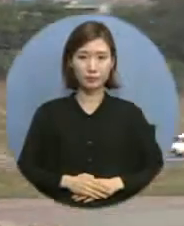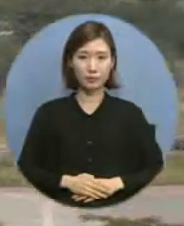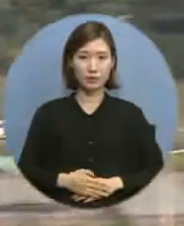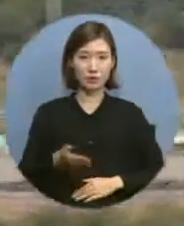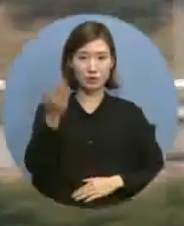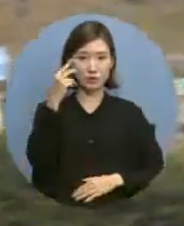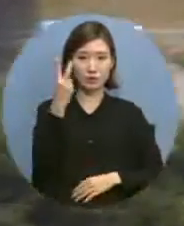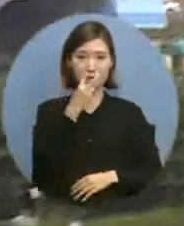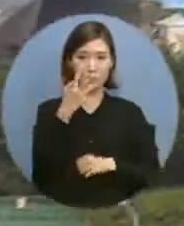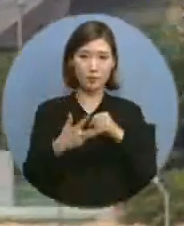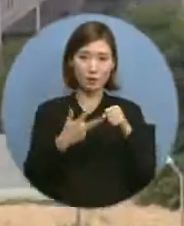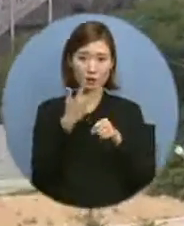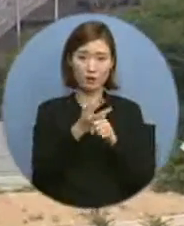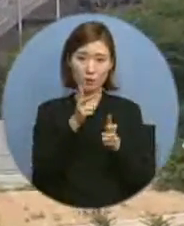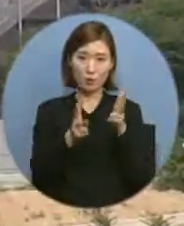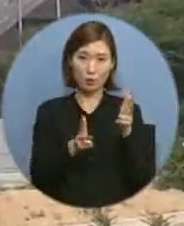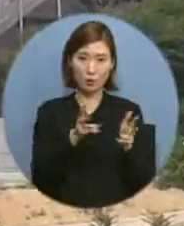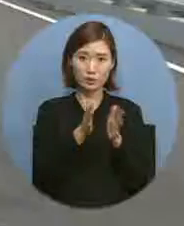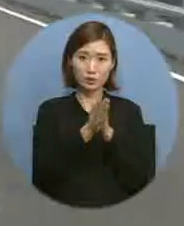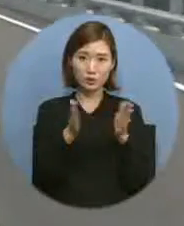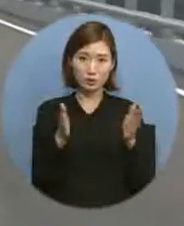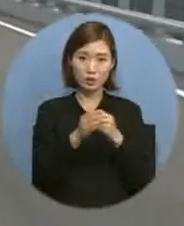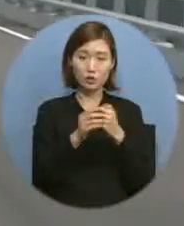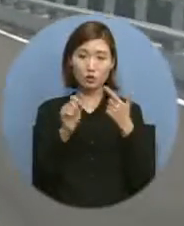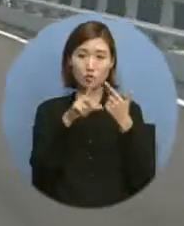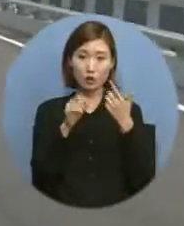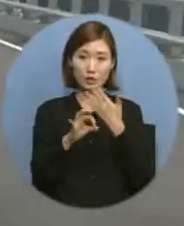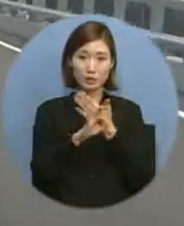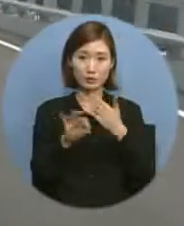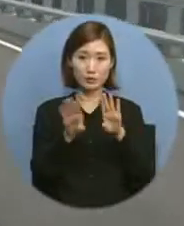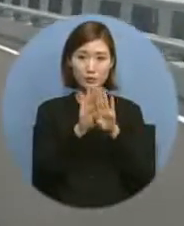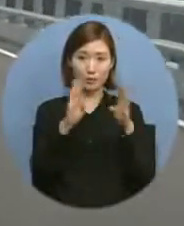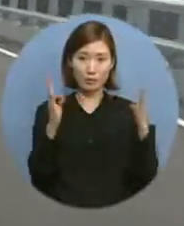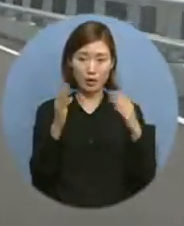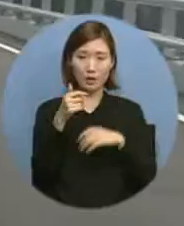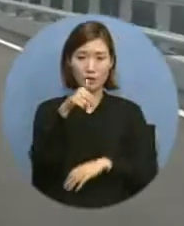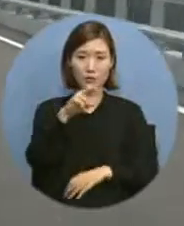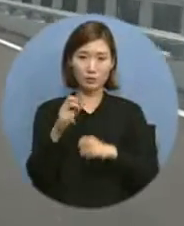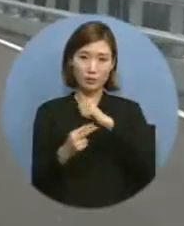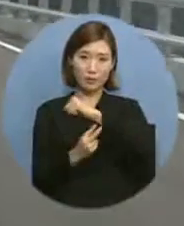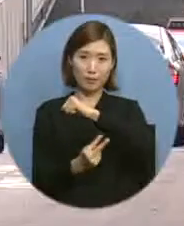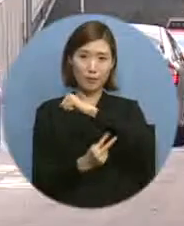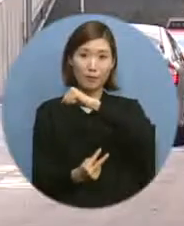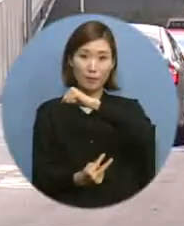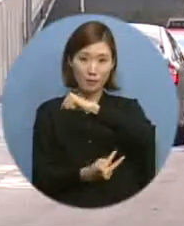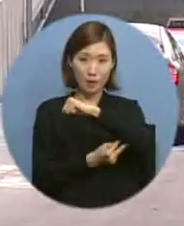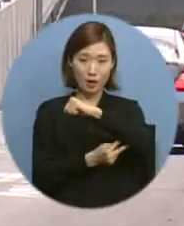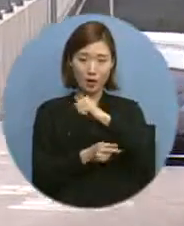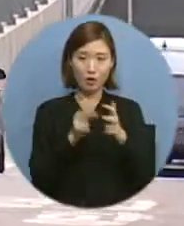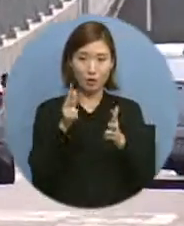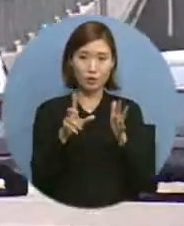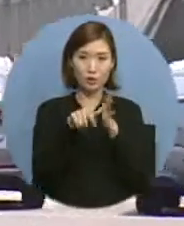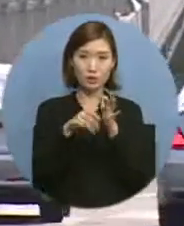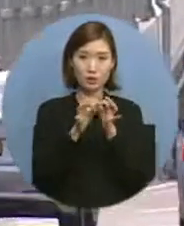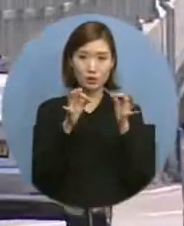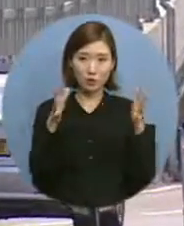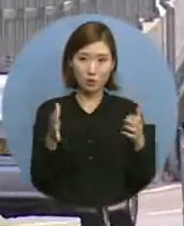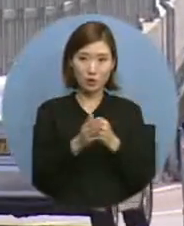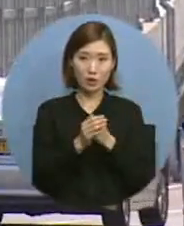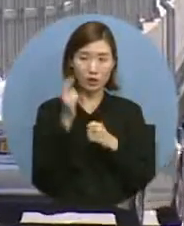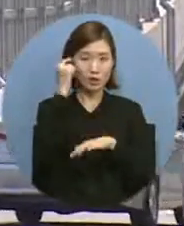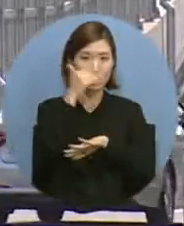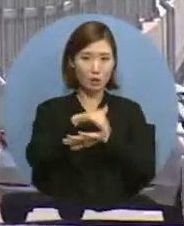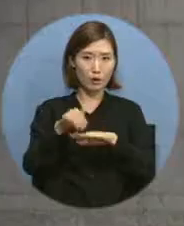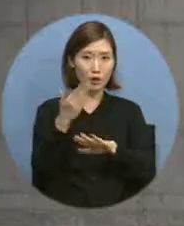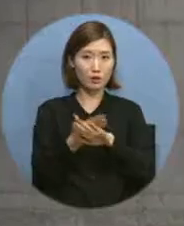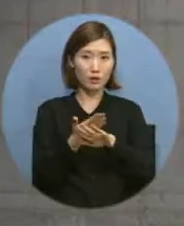지난 2008년 공사가 시작돼 올해 6월 임시 개통한 겸재교입니다. 겸재교는 공사 기간 동안 당초 계획과